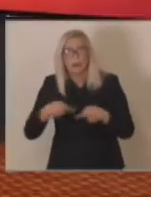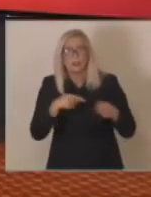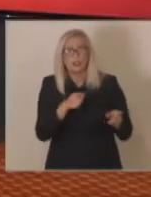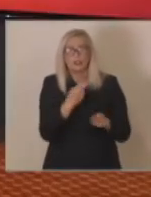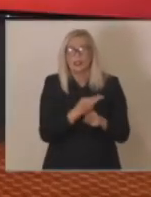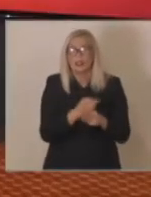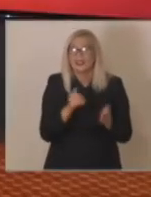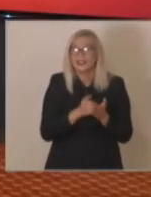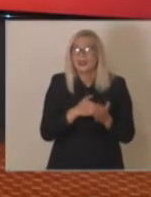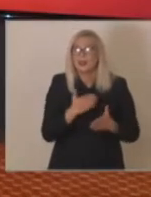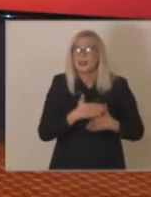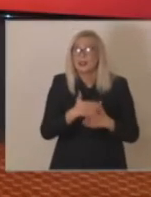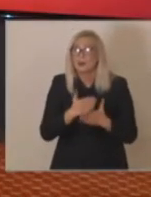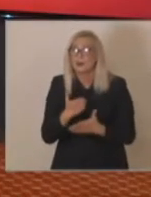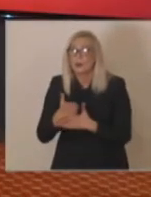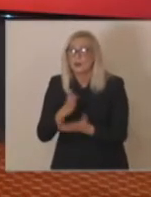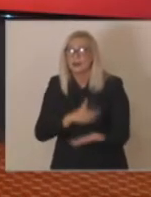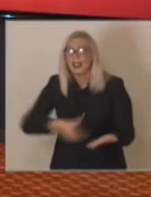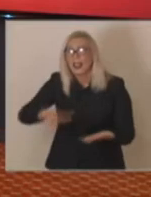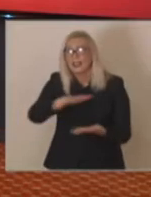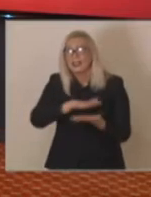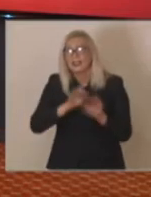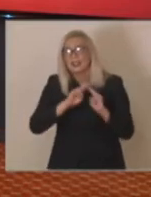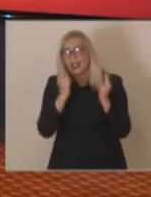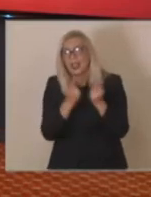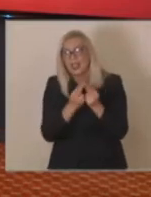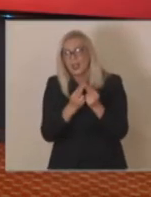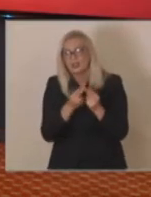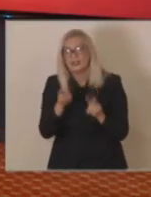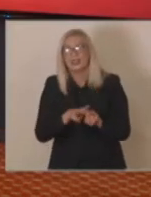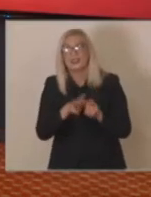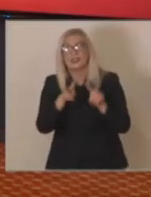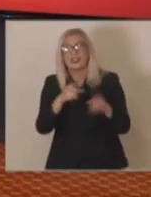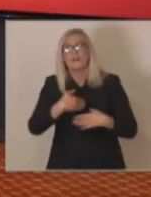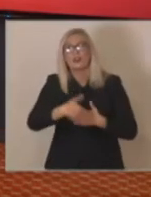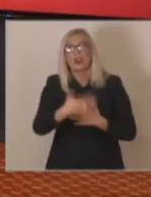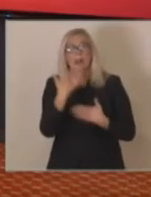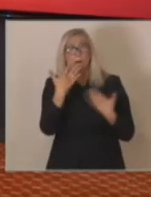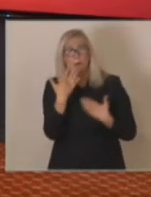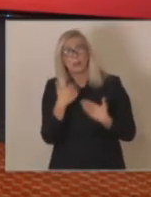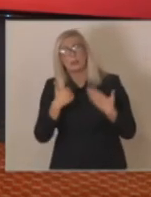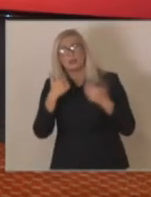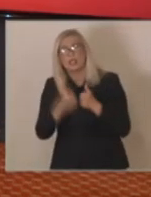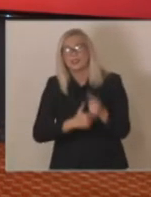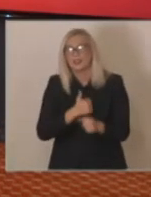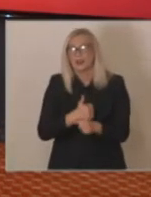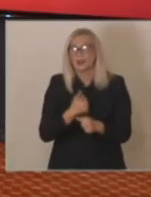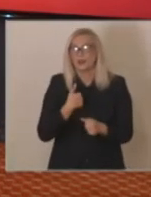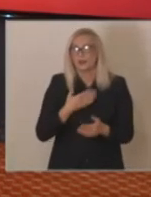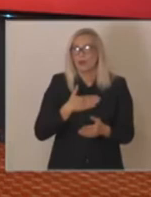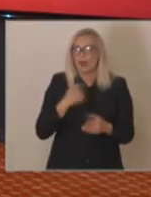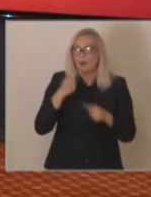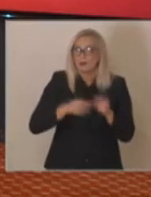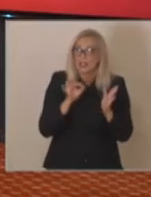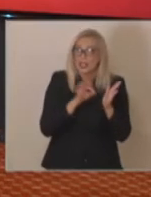му се помогне на целиот регион за да се развие во наредните 5-6 години. Мојата последна